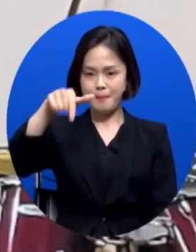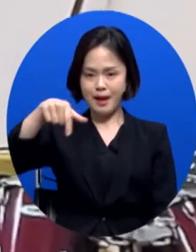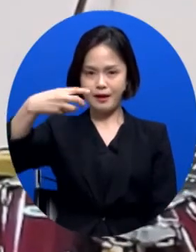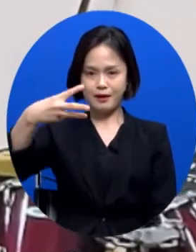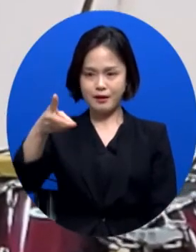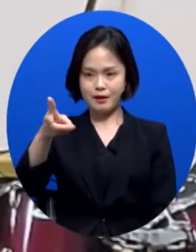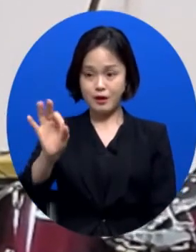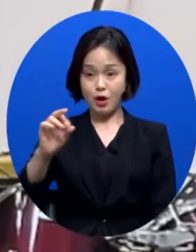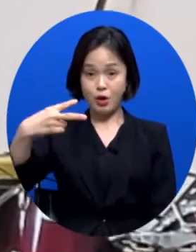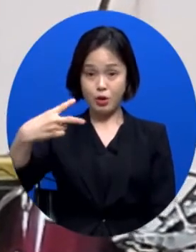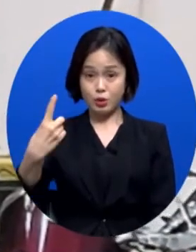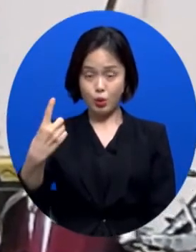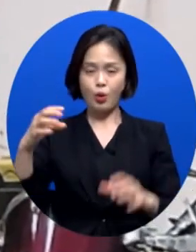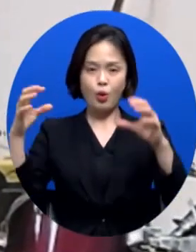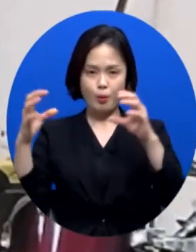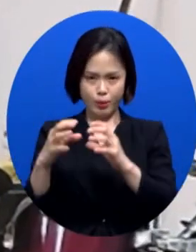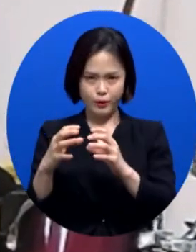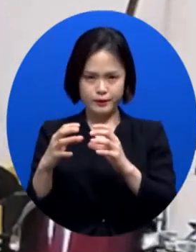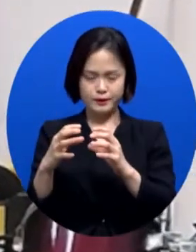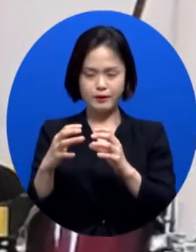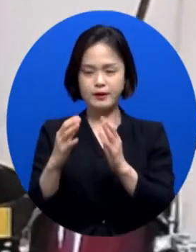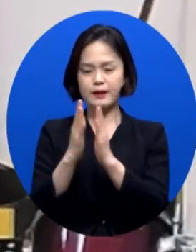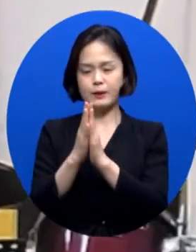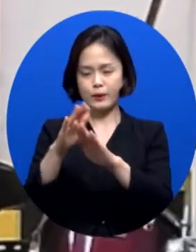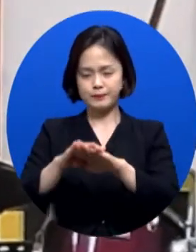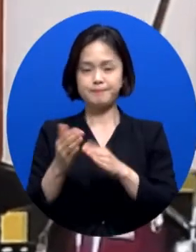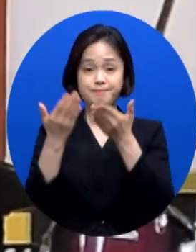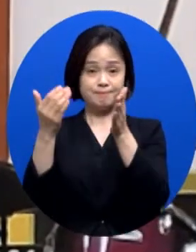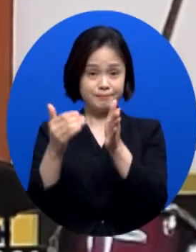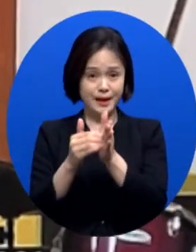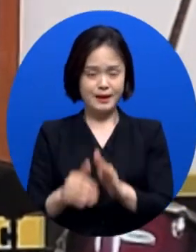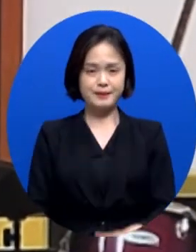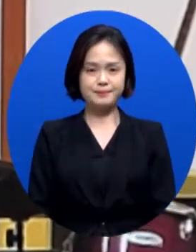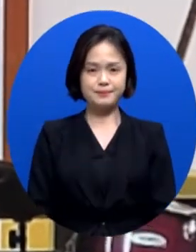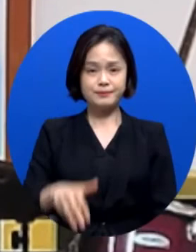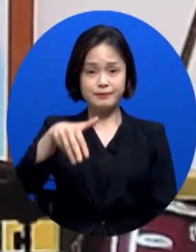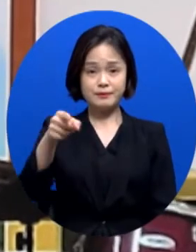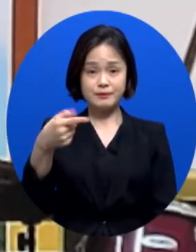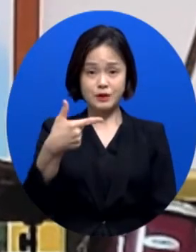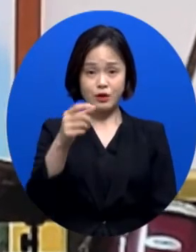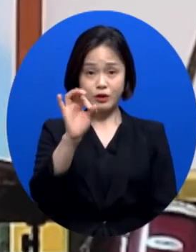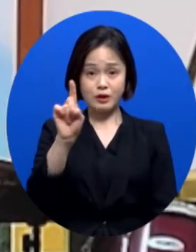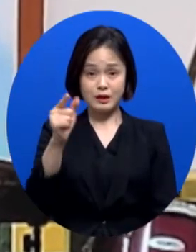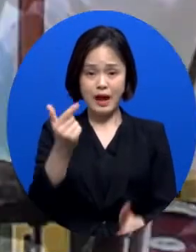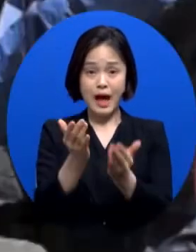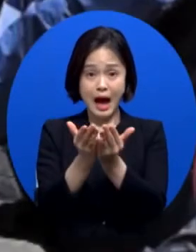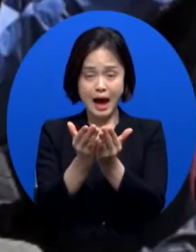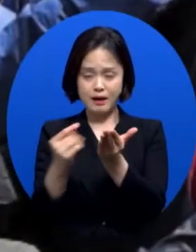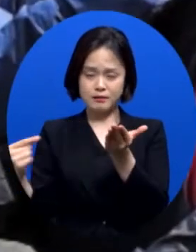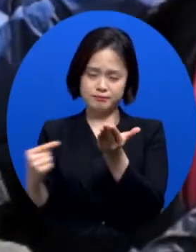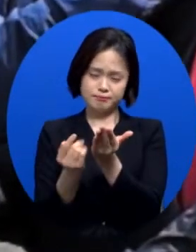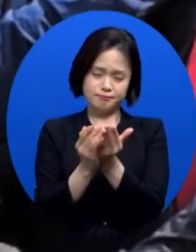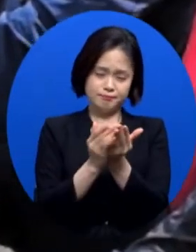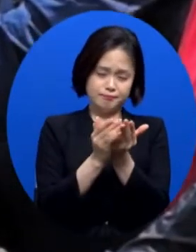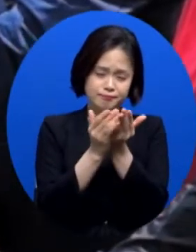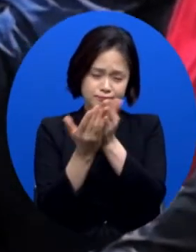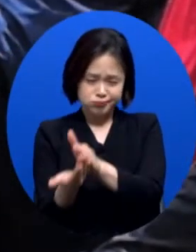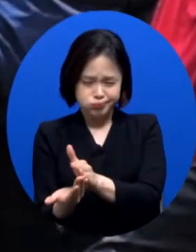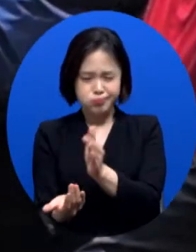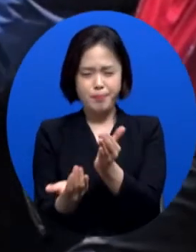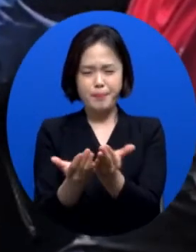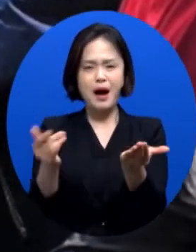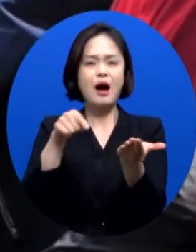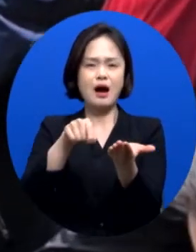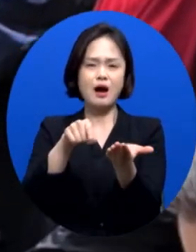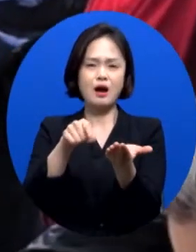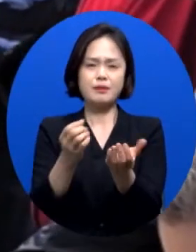기도회 참석자들은 천안함 46용사 위령탑을 방문해 헌화하고 나라를 위해 목숨을 바친 젊은 장병들의